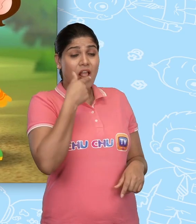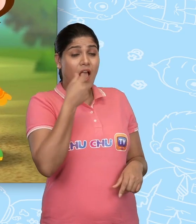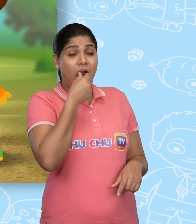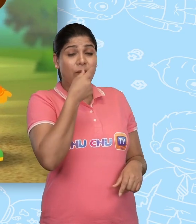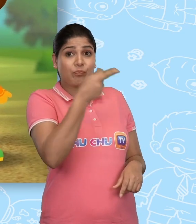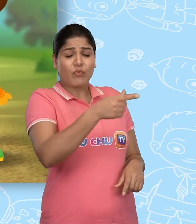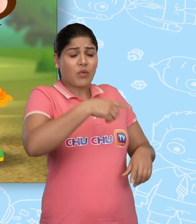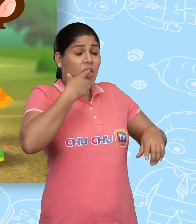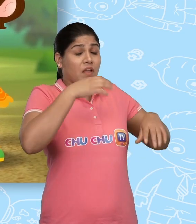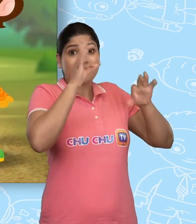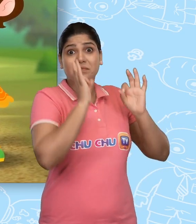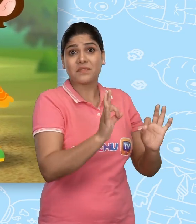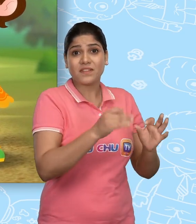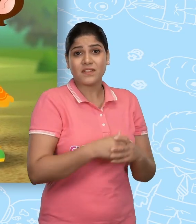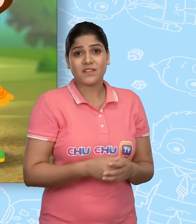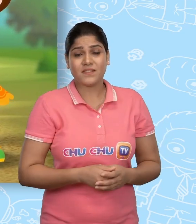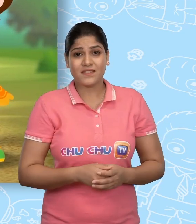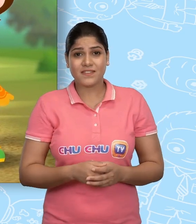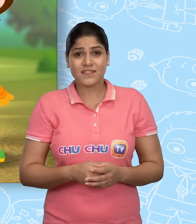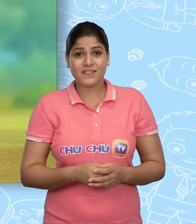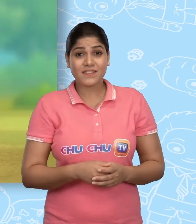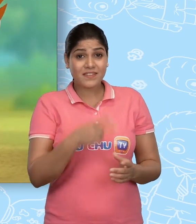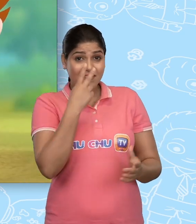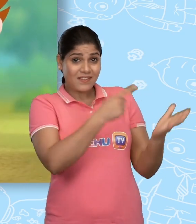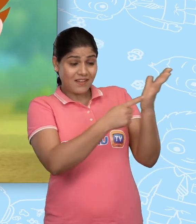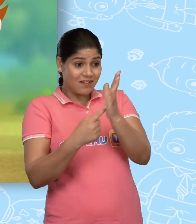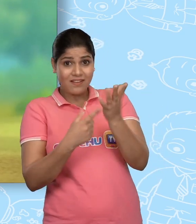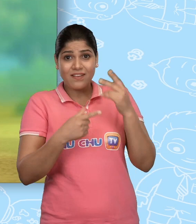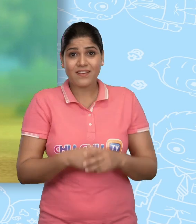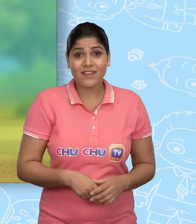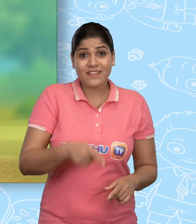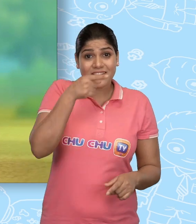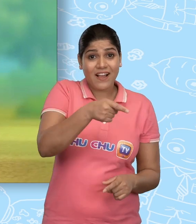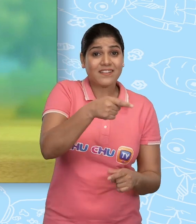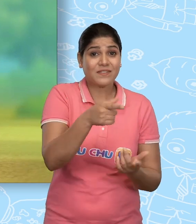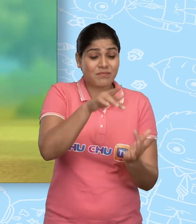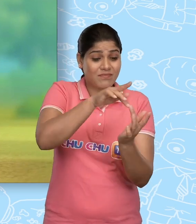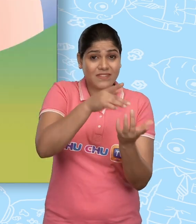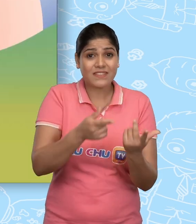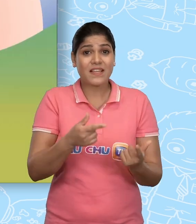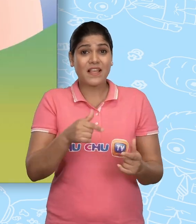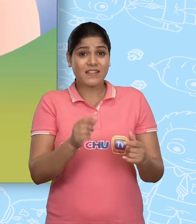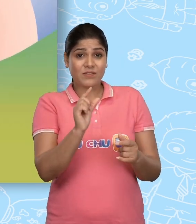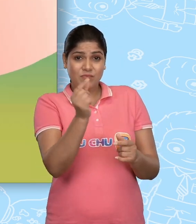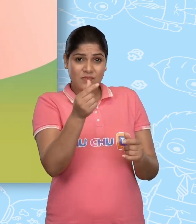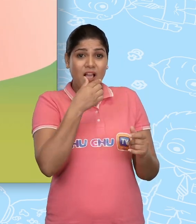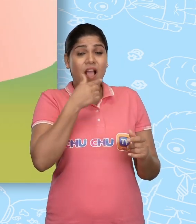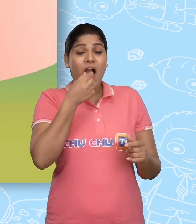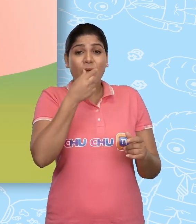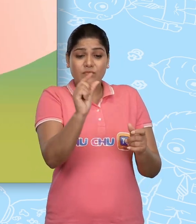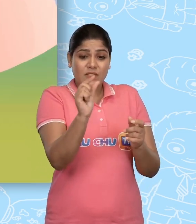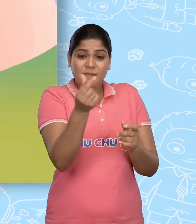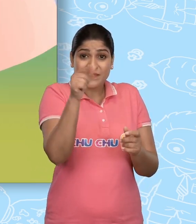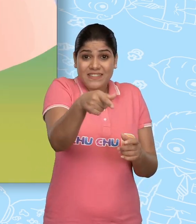ये आड़ू तो बहुत ही लाजवाब है बेबी टाकू। और देखो यहाँ बीच में इस आड़ू